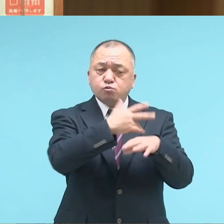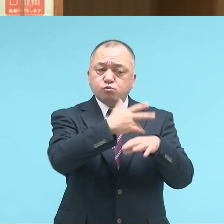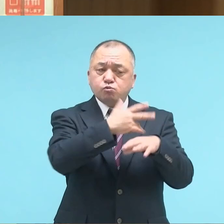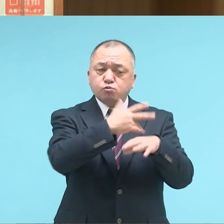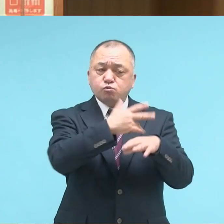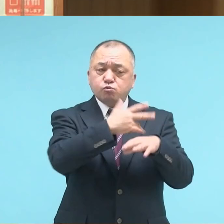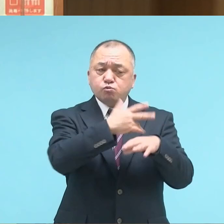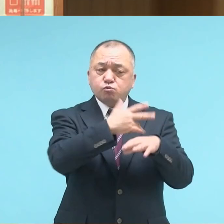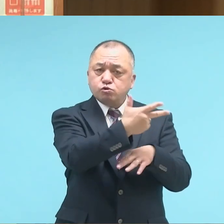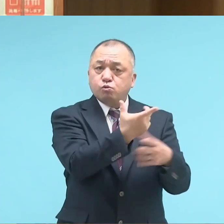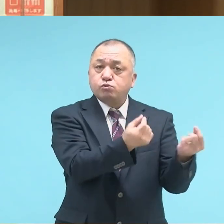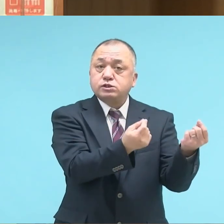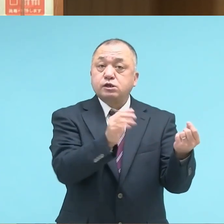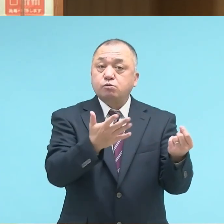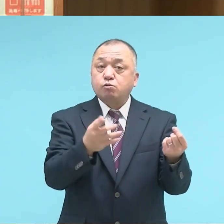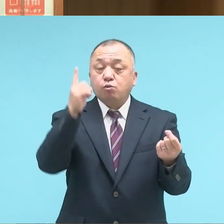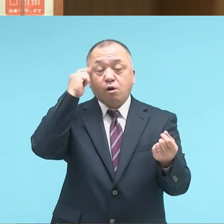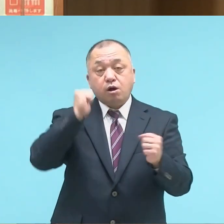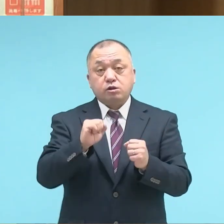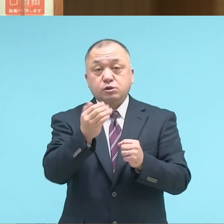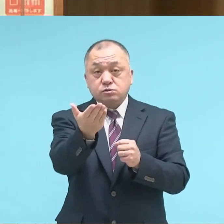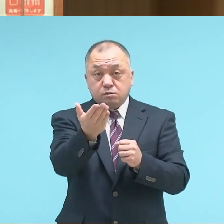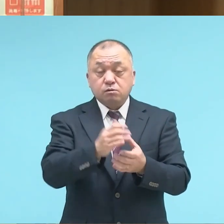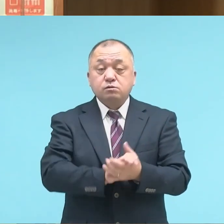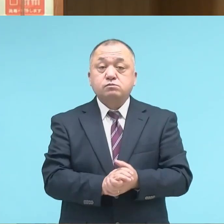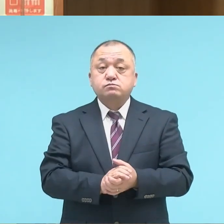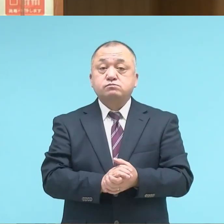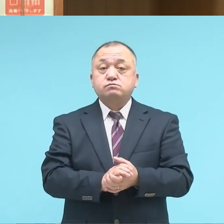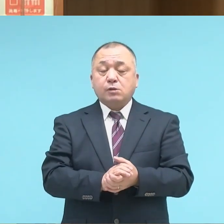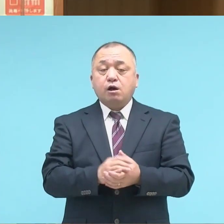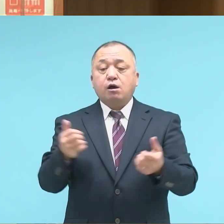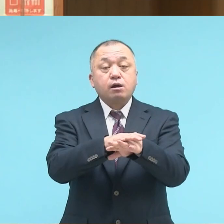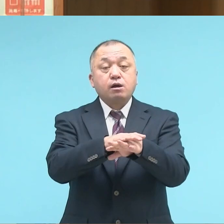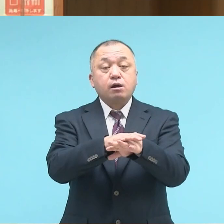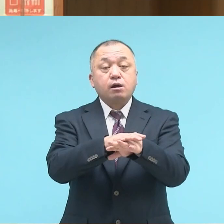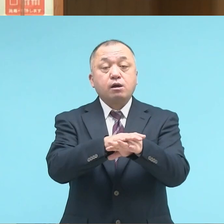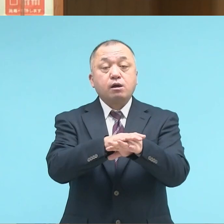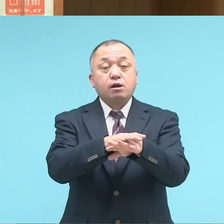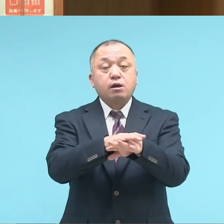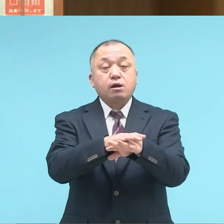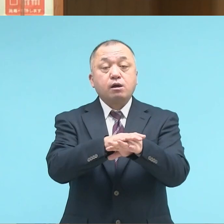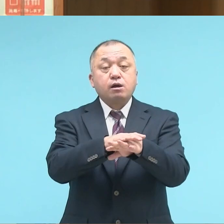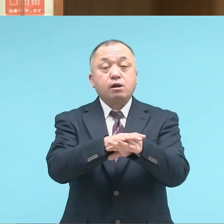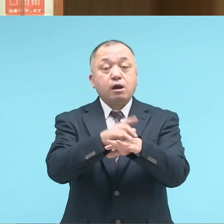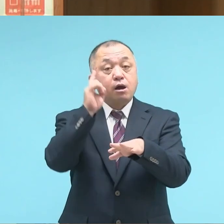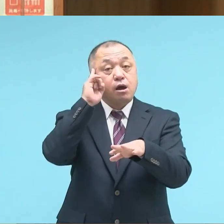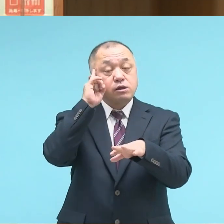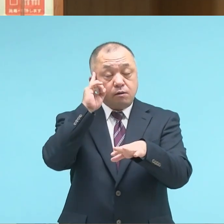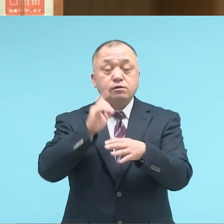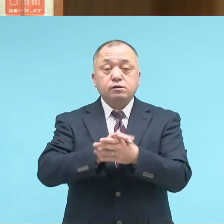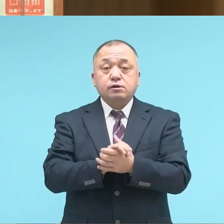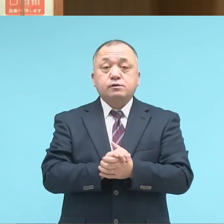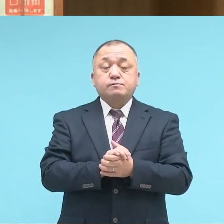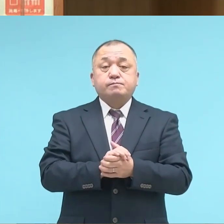んですが、そのあたりはどうお考えでしょうか。 そこは往来の考え方についてどう考えるかというのがあって